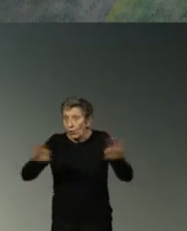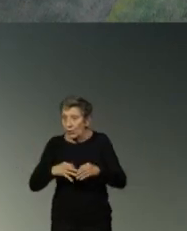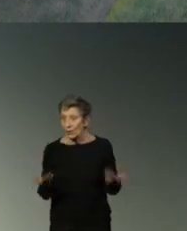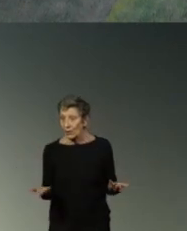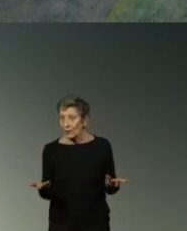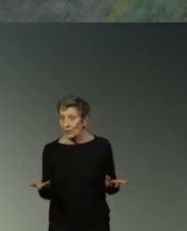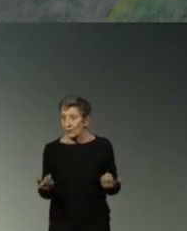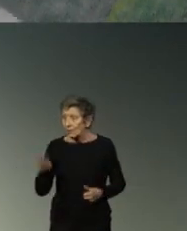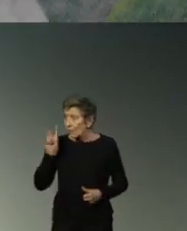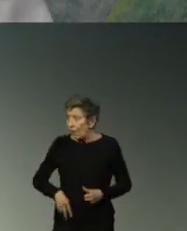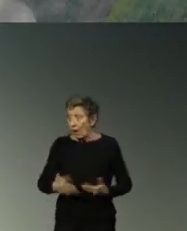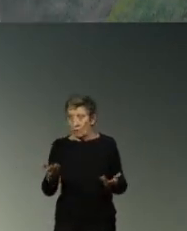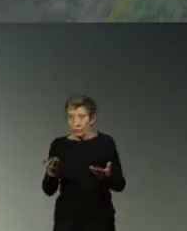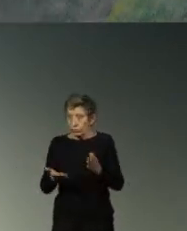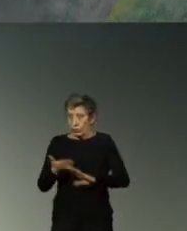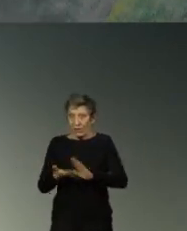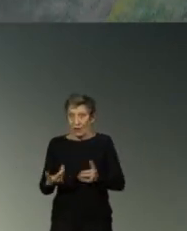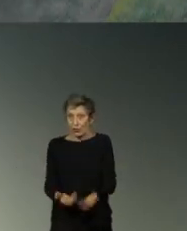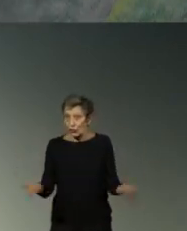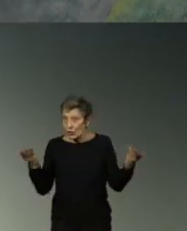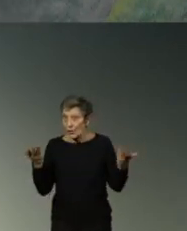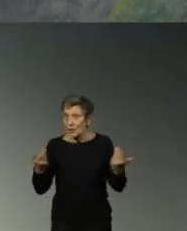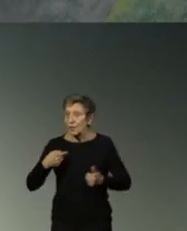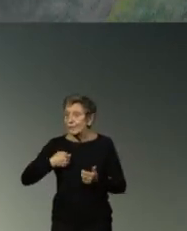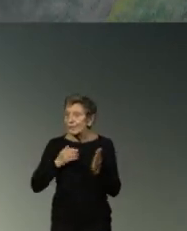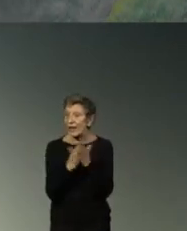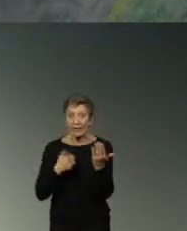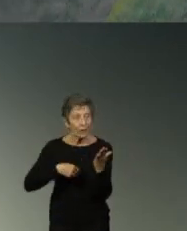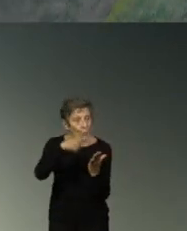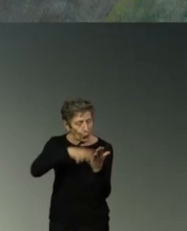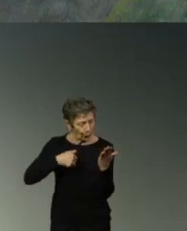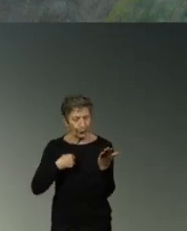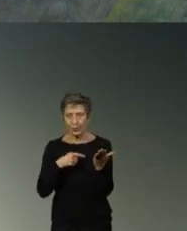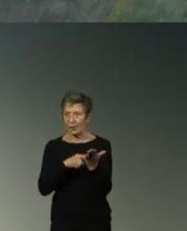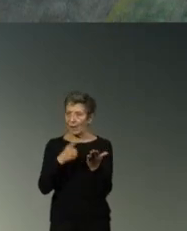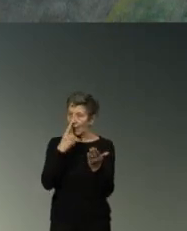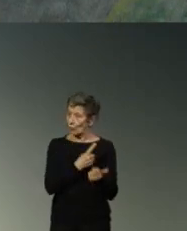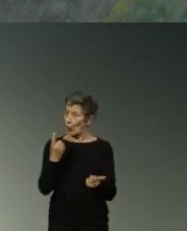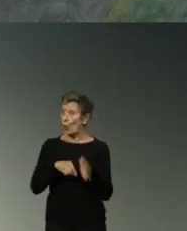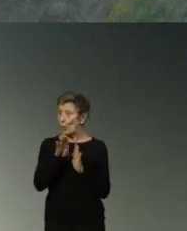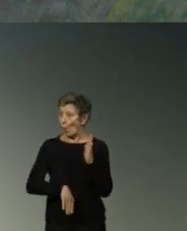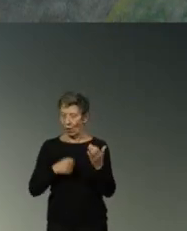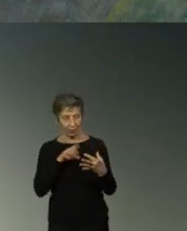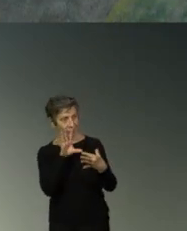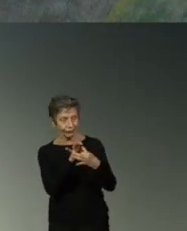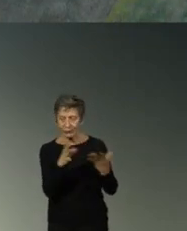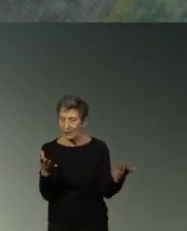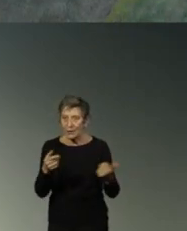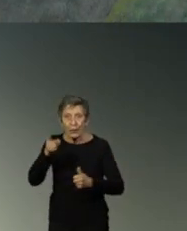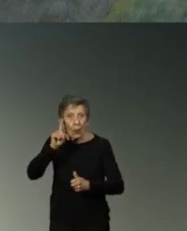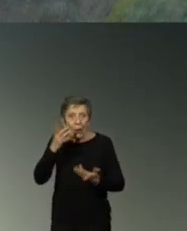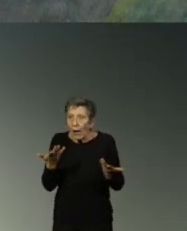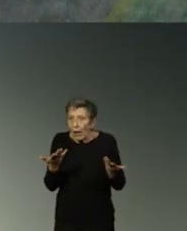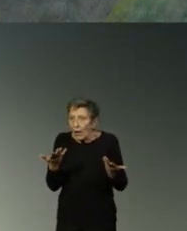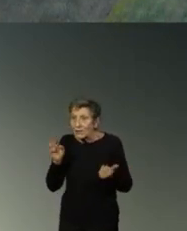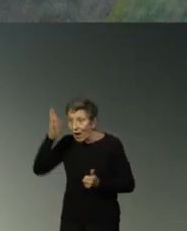c'est totalement barbare. Et quand j'ai lu ce livre, je me suis sentie moins seule, parce qu'on rencontre peu de gens qui remettent en question ce